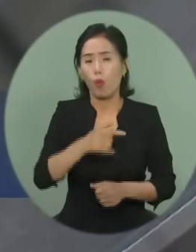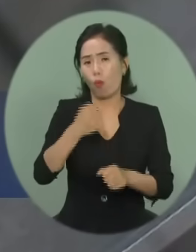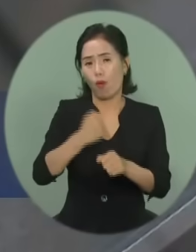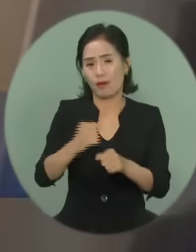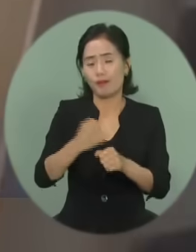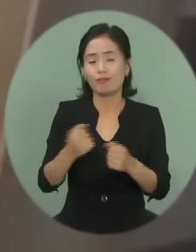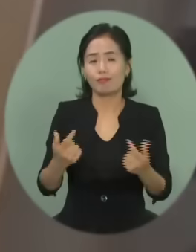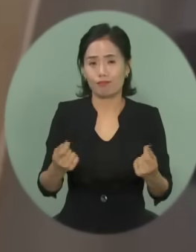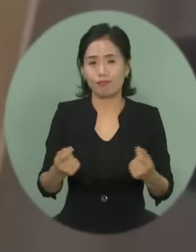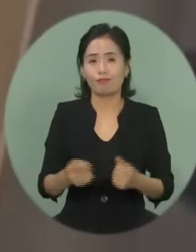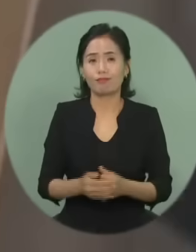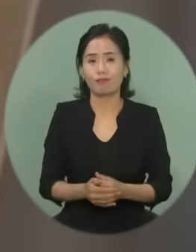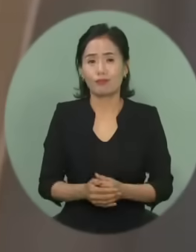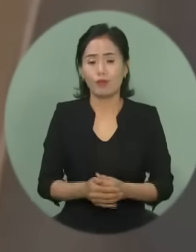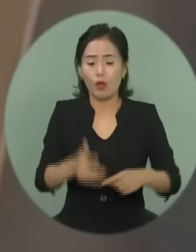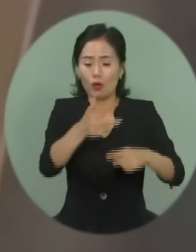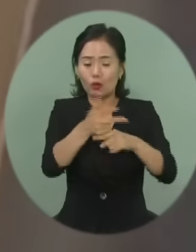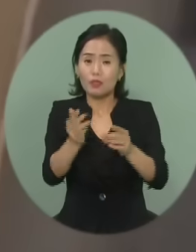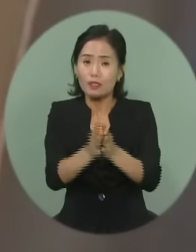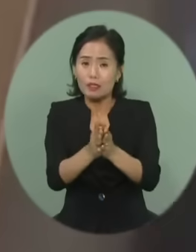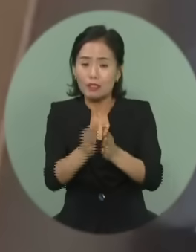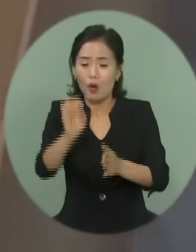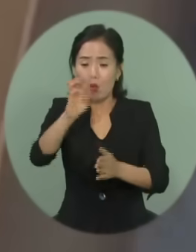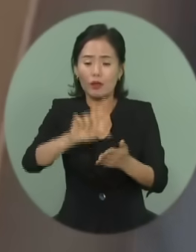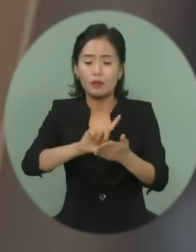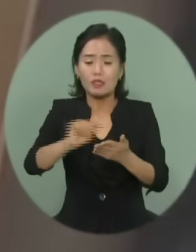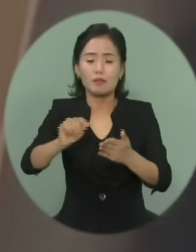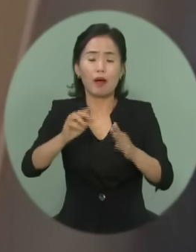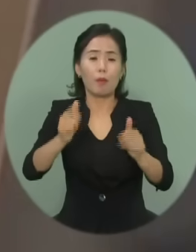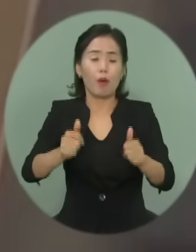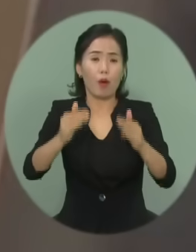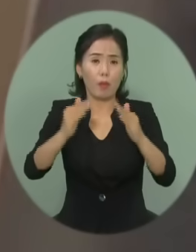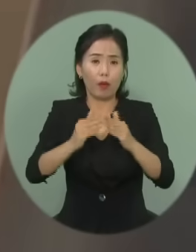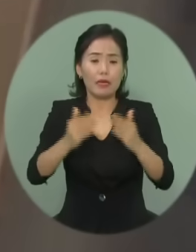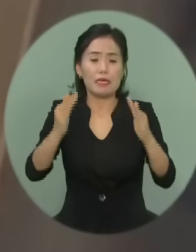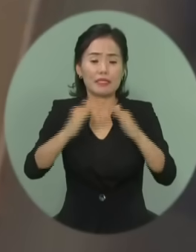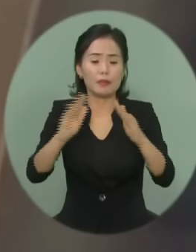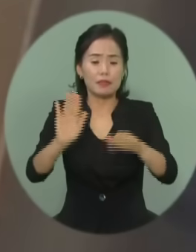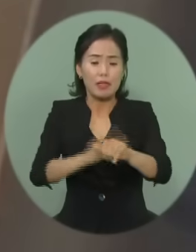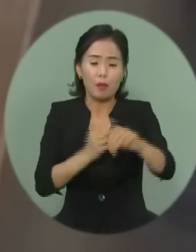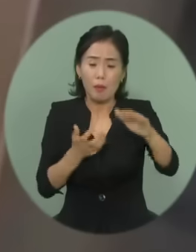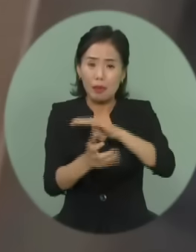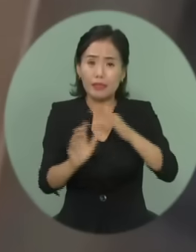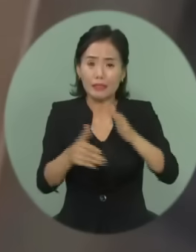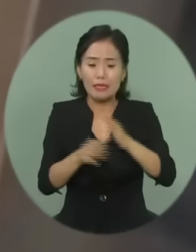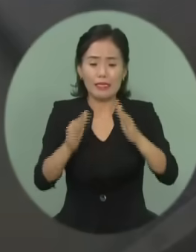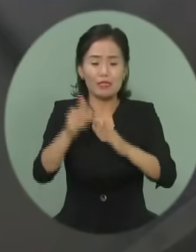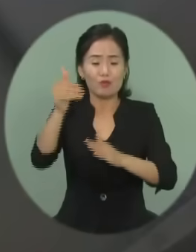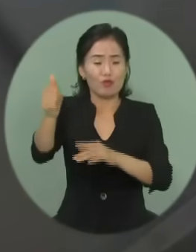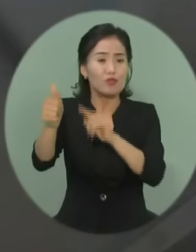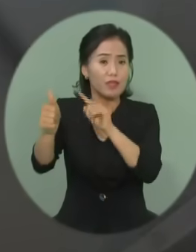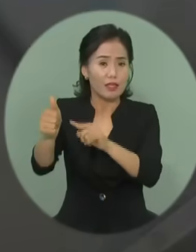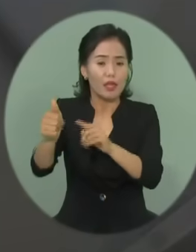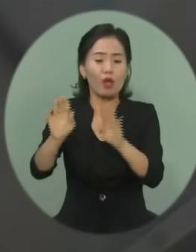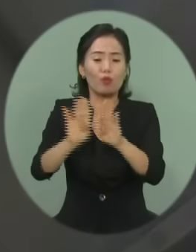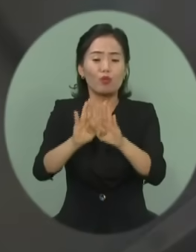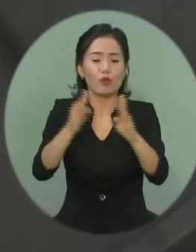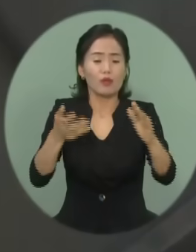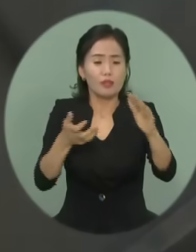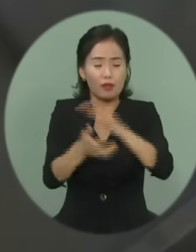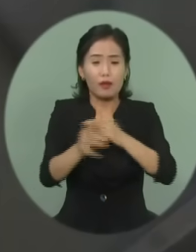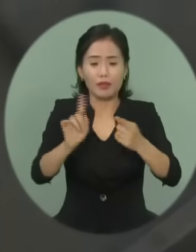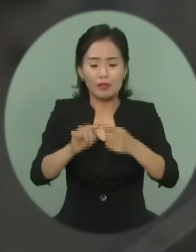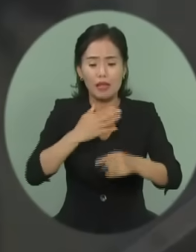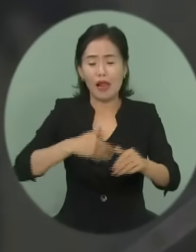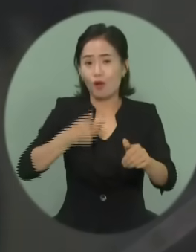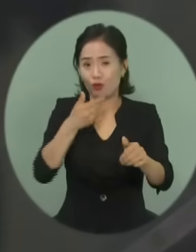많이 황당하네요 취재가 시작되자 광주지방 법원은 집을 잘못 들어갔을 때 집주인 등에게 문을 열고 들어간